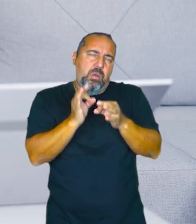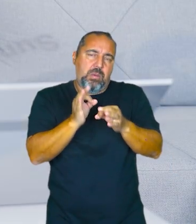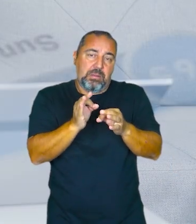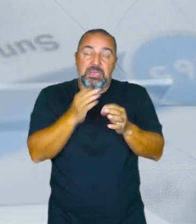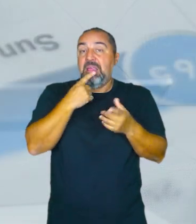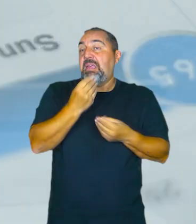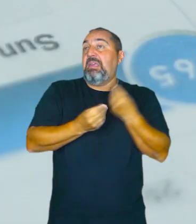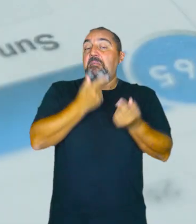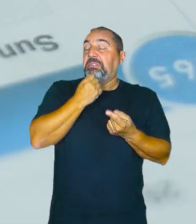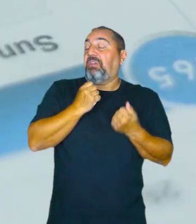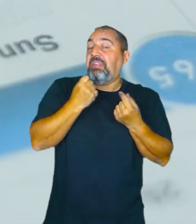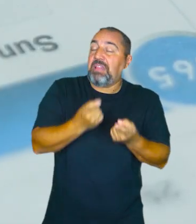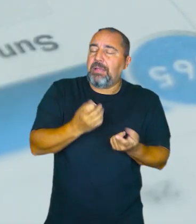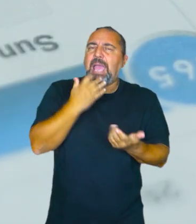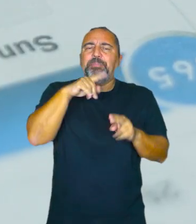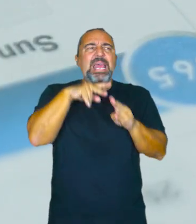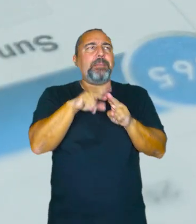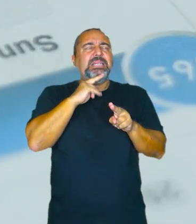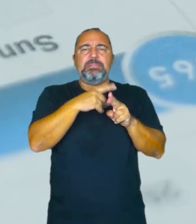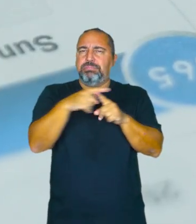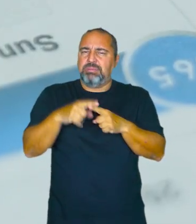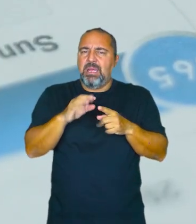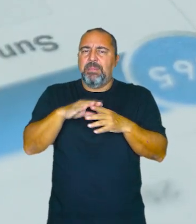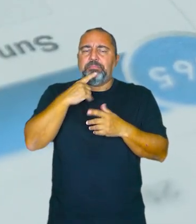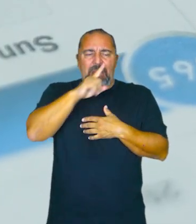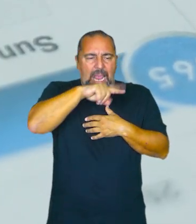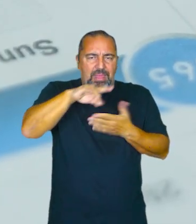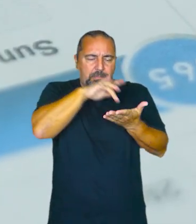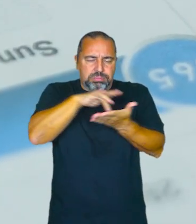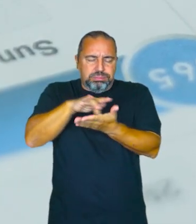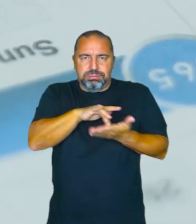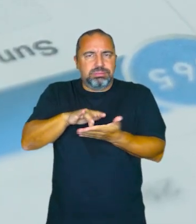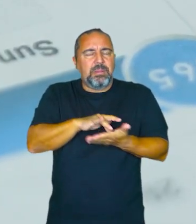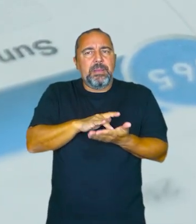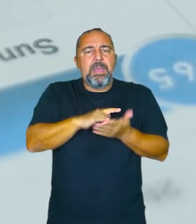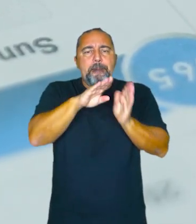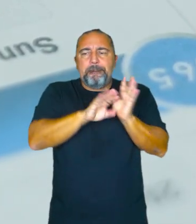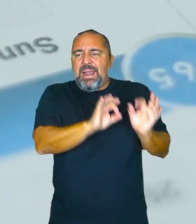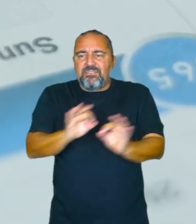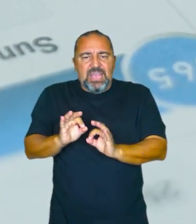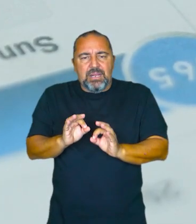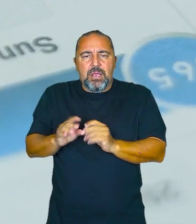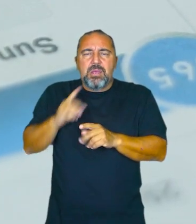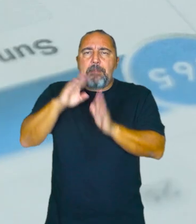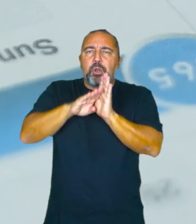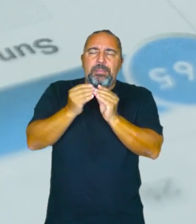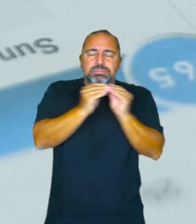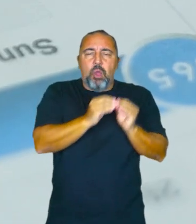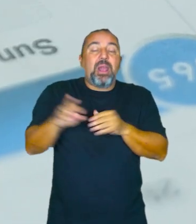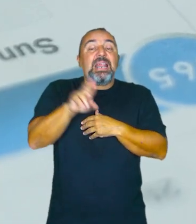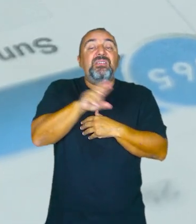plangintza eta iraunkortasuna dira. Errazago egiteko tresna batzuk daude, argitalpenak egutegian jartzen,